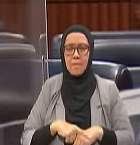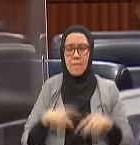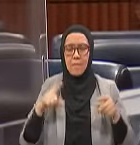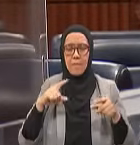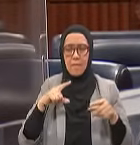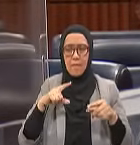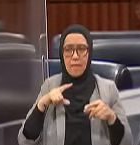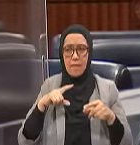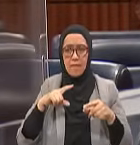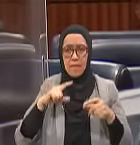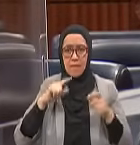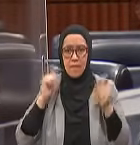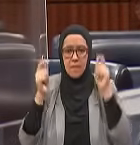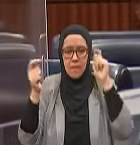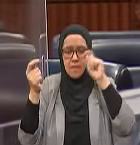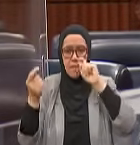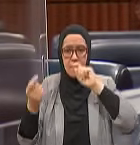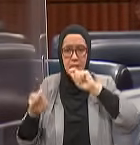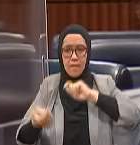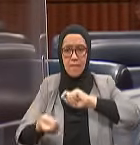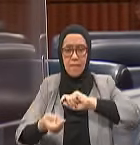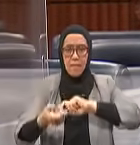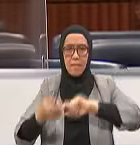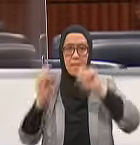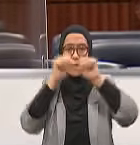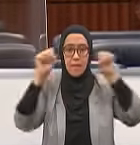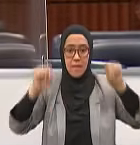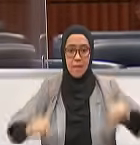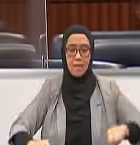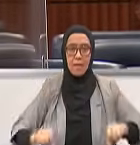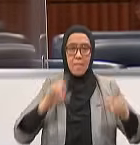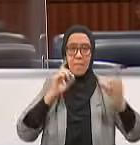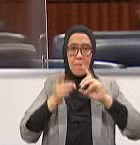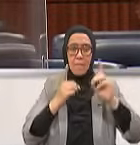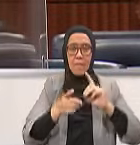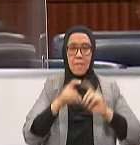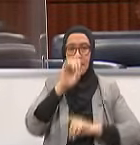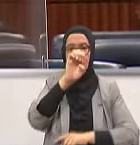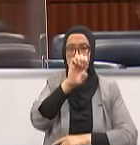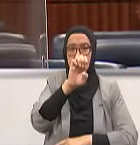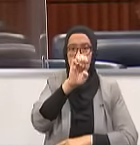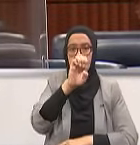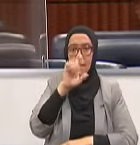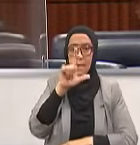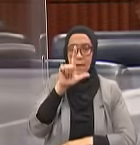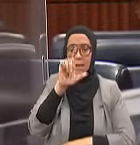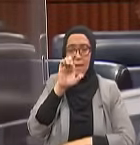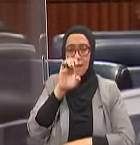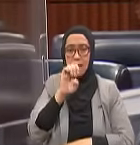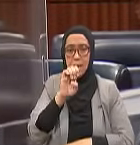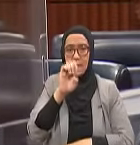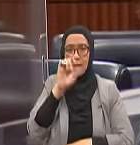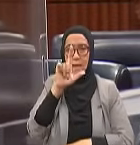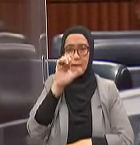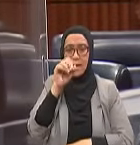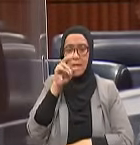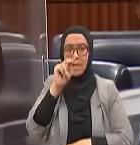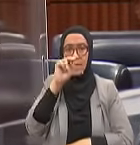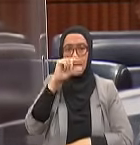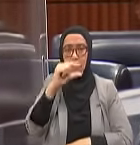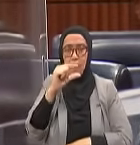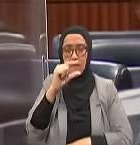sistem digital Ileng yang